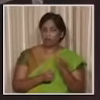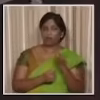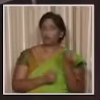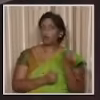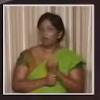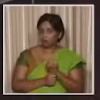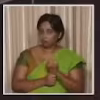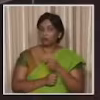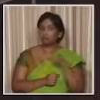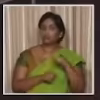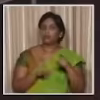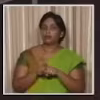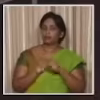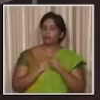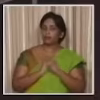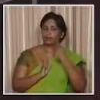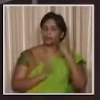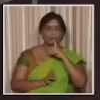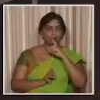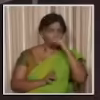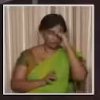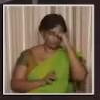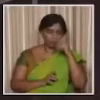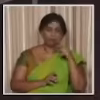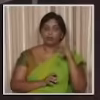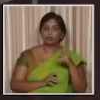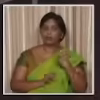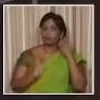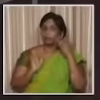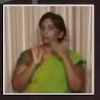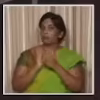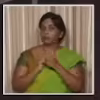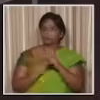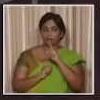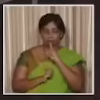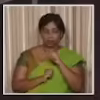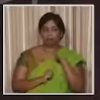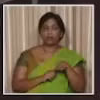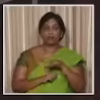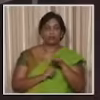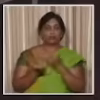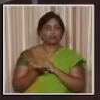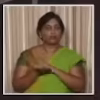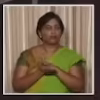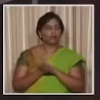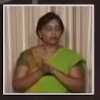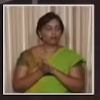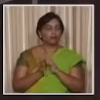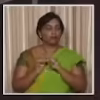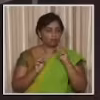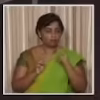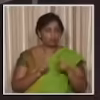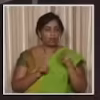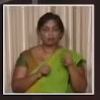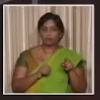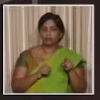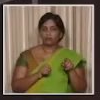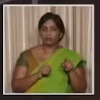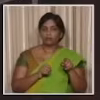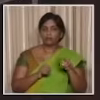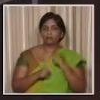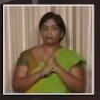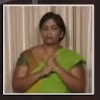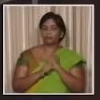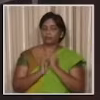ගන්නවා ඒ නිසා කරු නියෝජ්‍ය කතානායකතුමනි මගේ අවධානය යොමු කරනවා ඉඩම් ප්‍රසස් කරන බල මණ්ඩලය පිළිබඳ අපේ